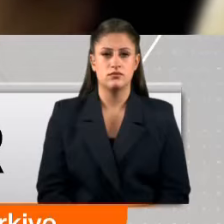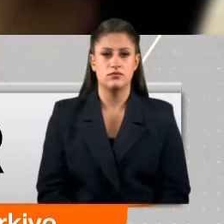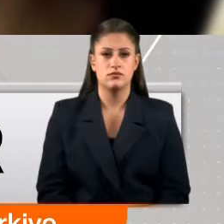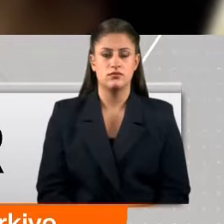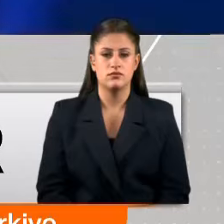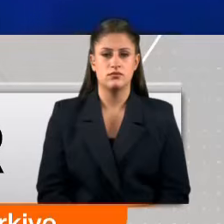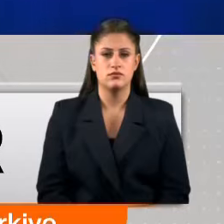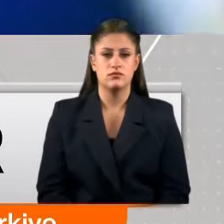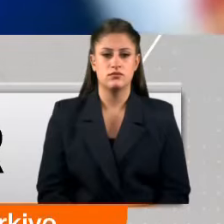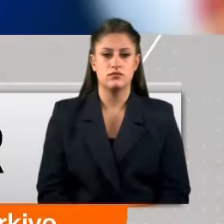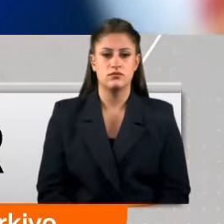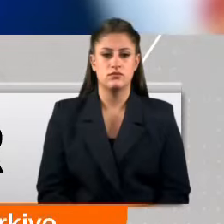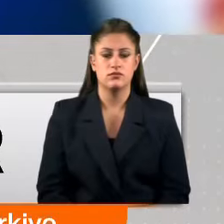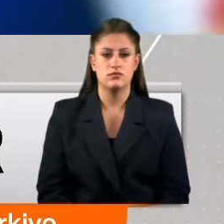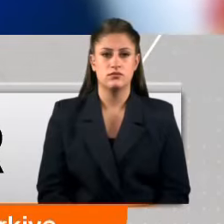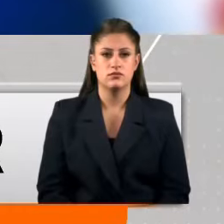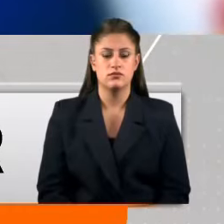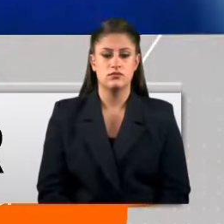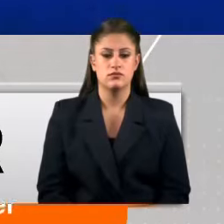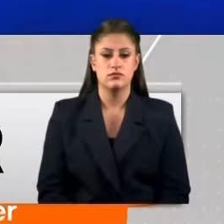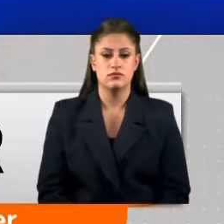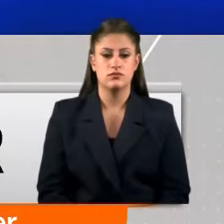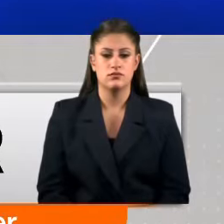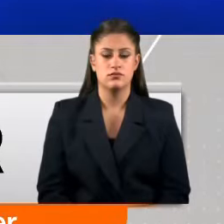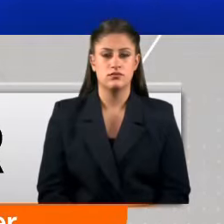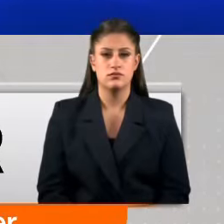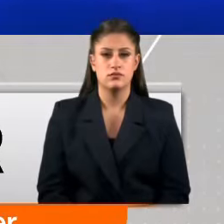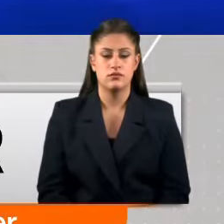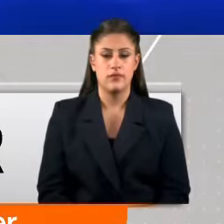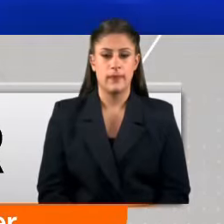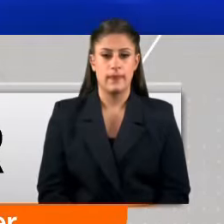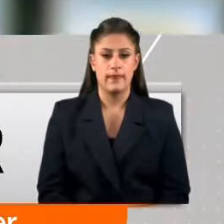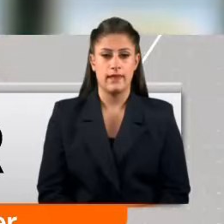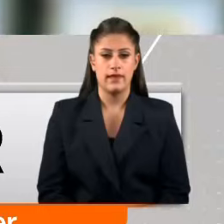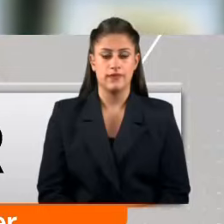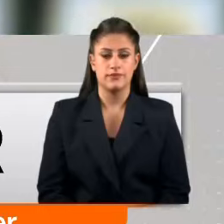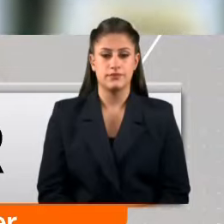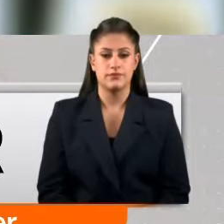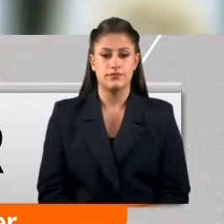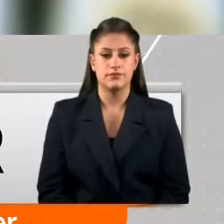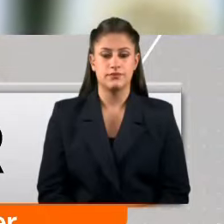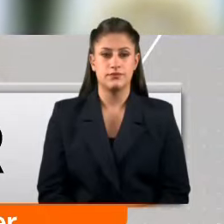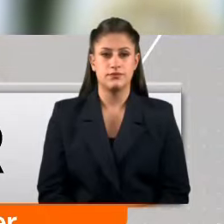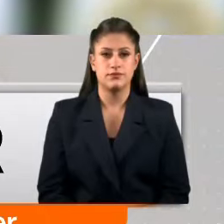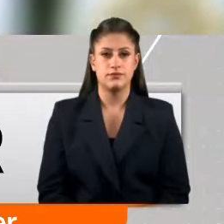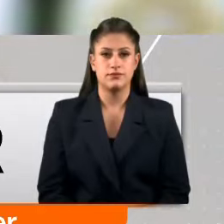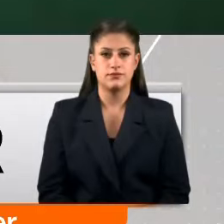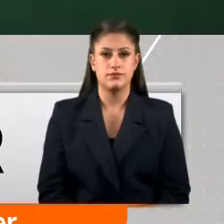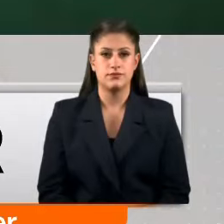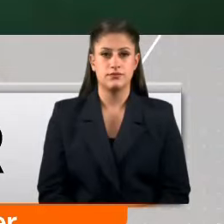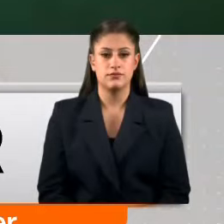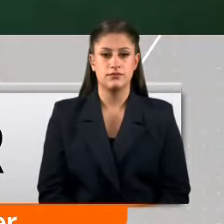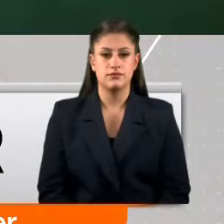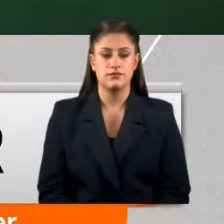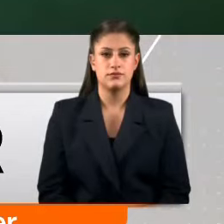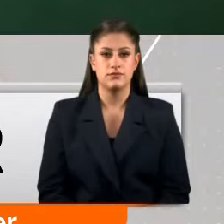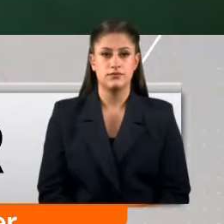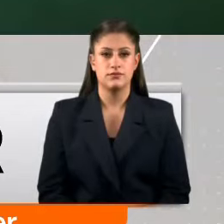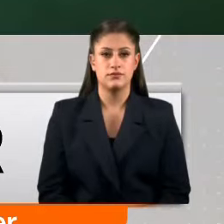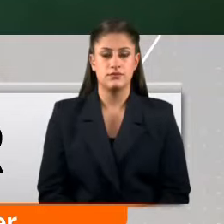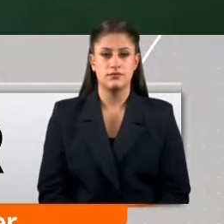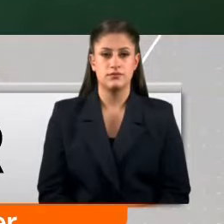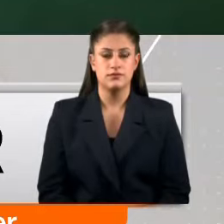çok istiyor. Size önceden bedava paralar veriyorlar, free spinler veriyorlar. Ondan sonra da iyi olmaya başlıyorlar. Ben hani ufak